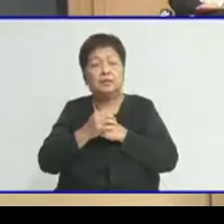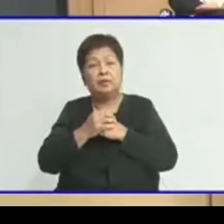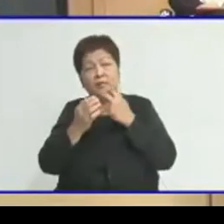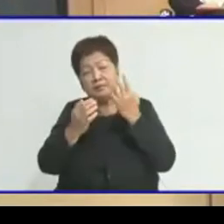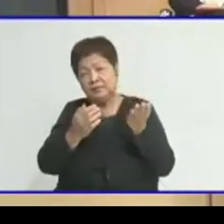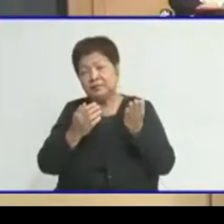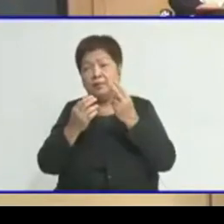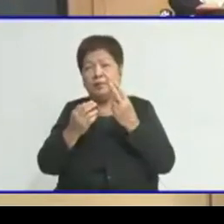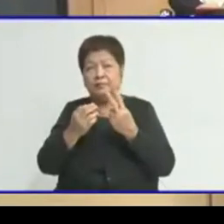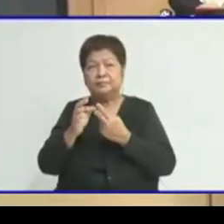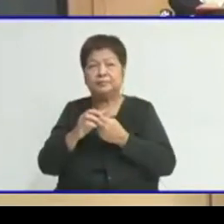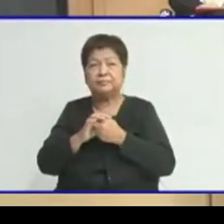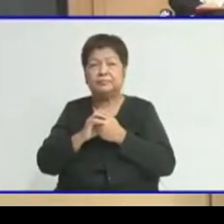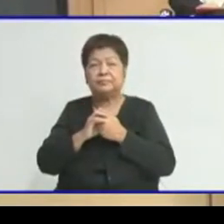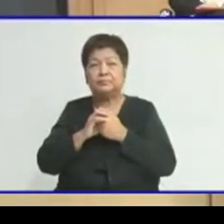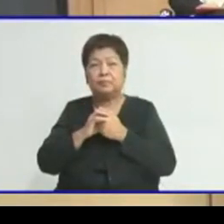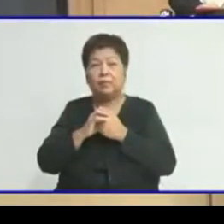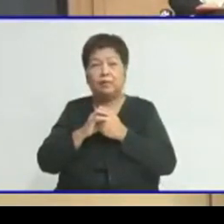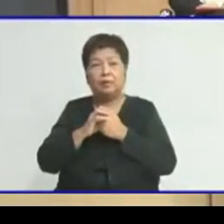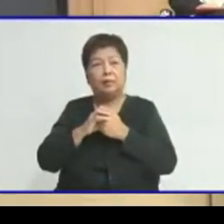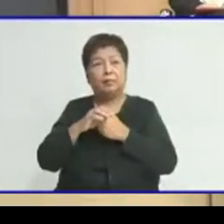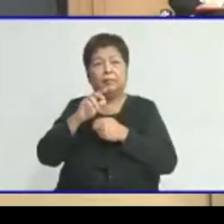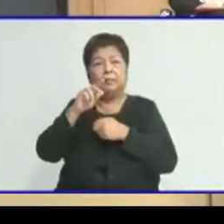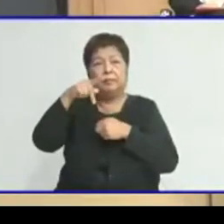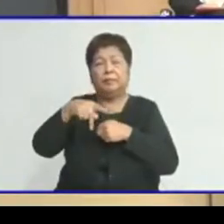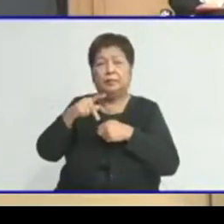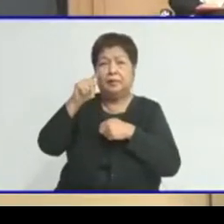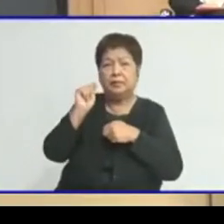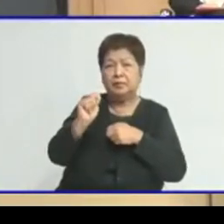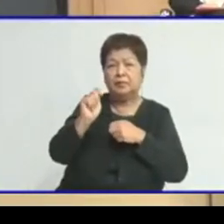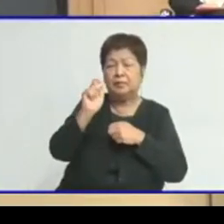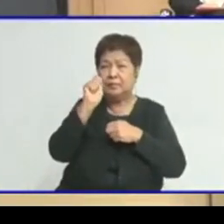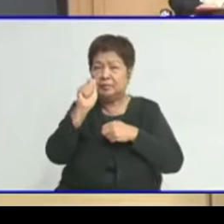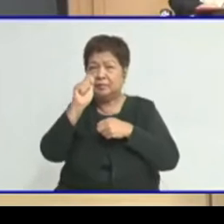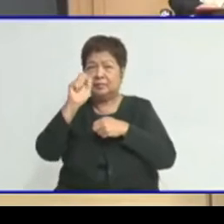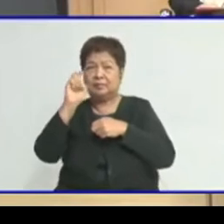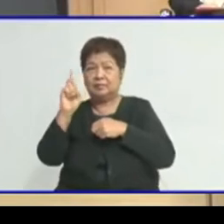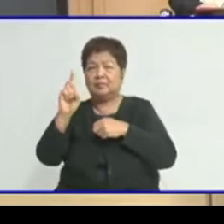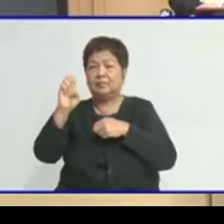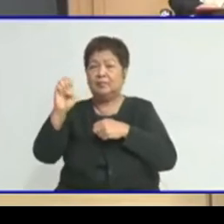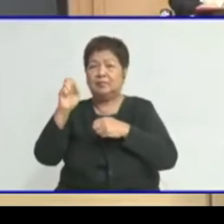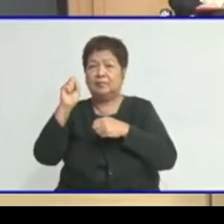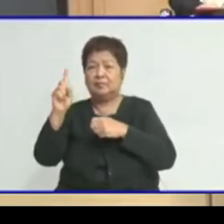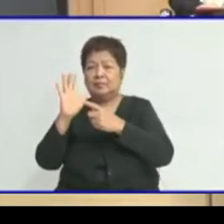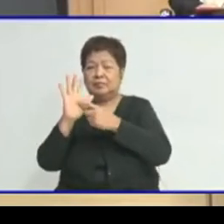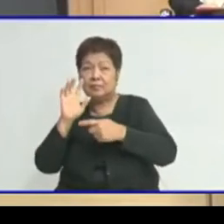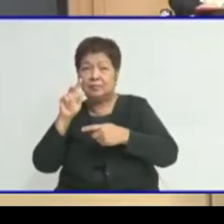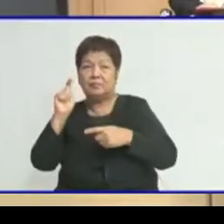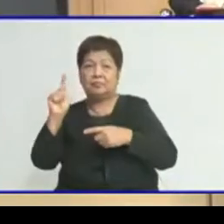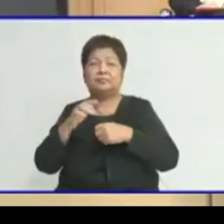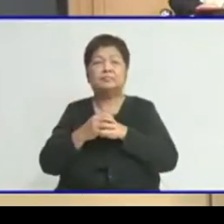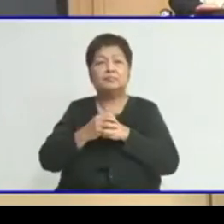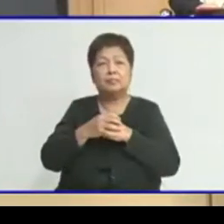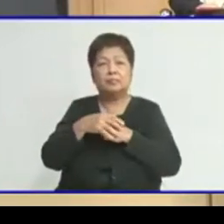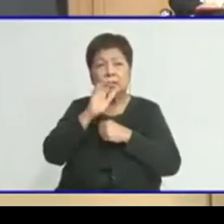ะพันตำรวจตรีอดิศักดิ์ปาโสสารวัตรกองกำกับการ4ก